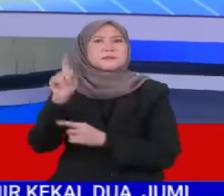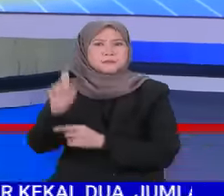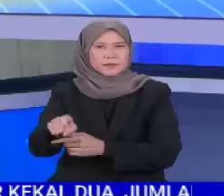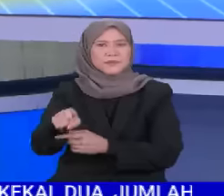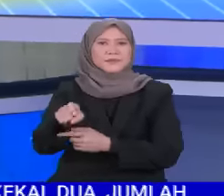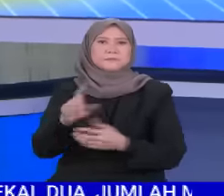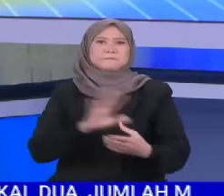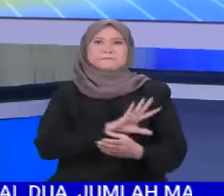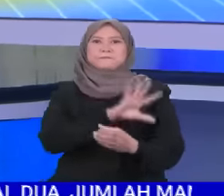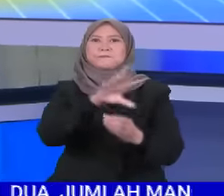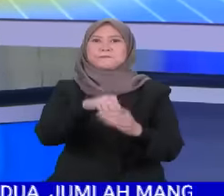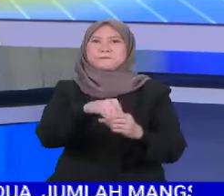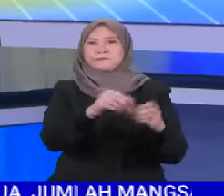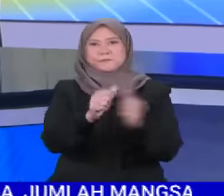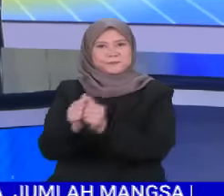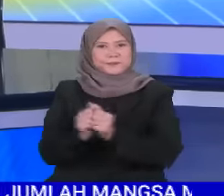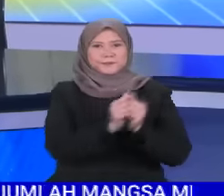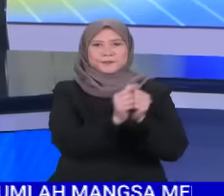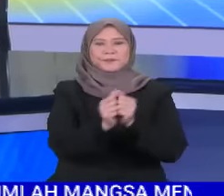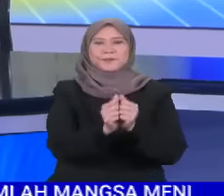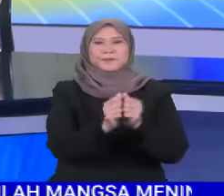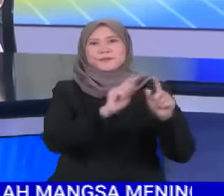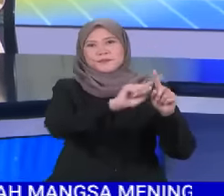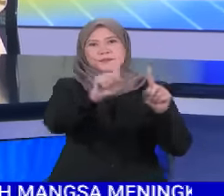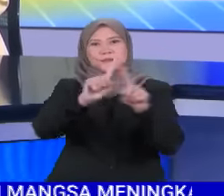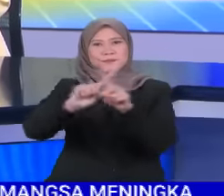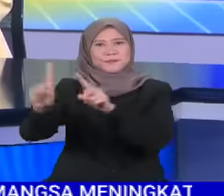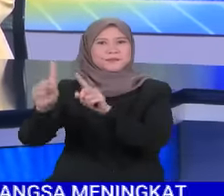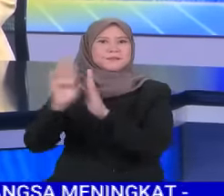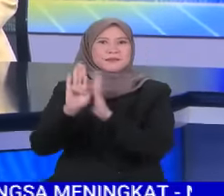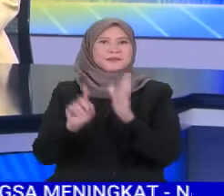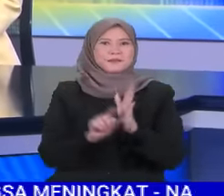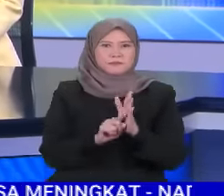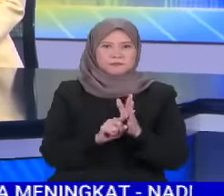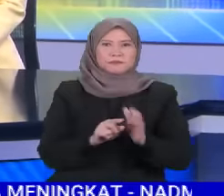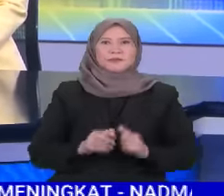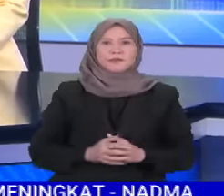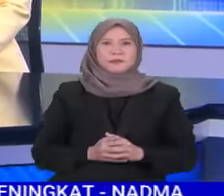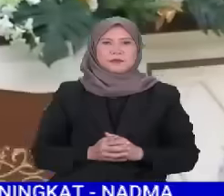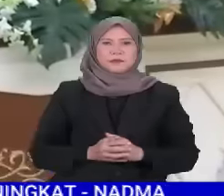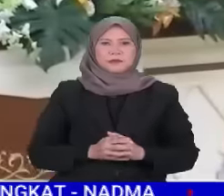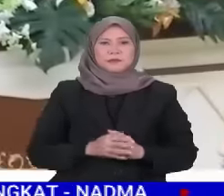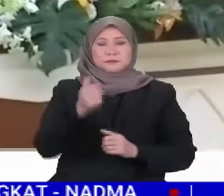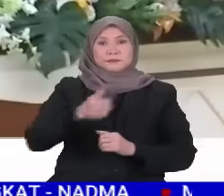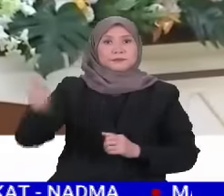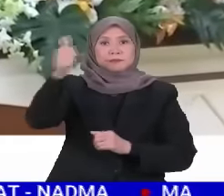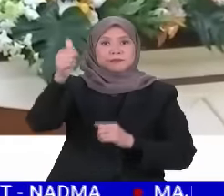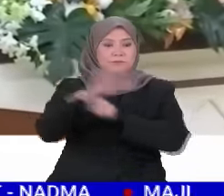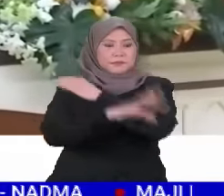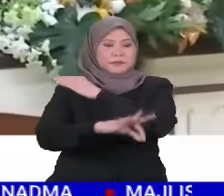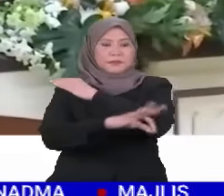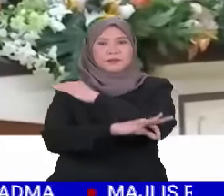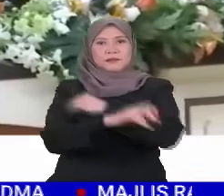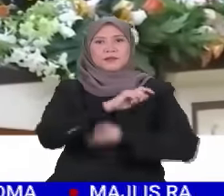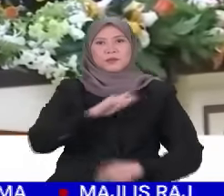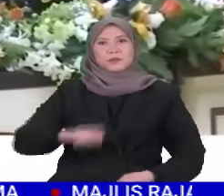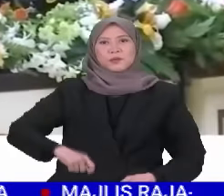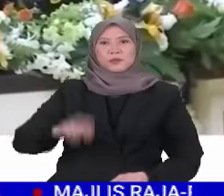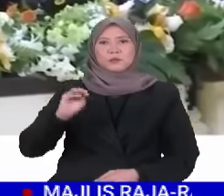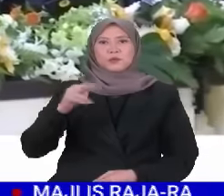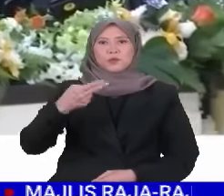kebersamaan dalam kalangan rakyat berbagai latar belakang yang dipertuan besar Negeri 9 tuanku